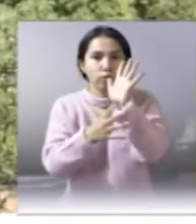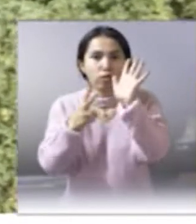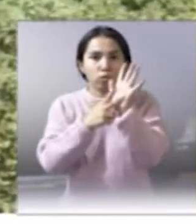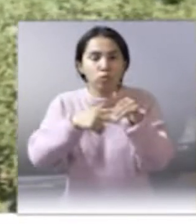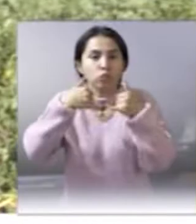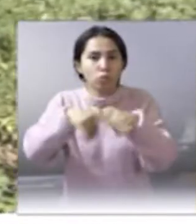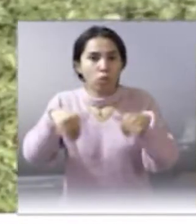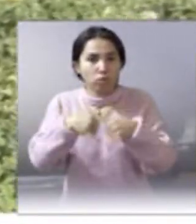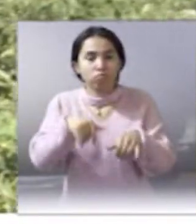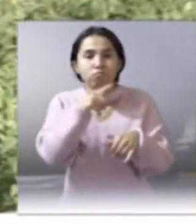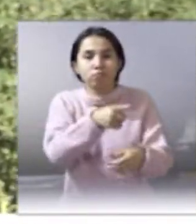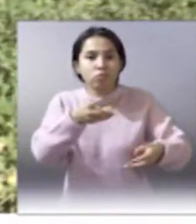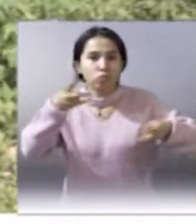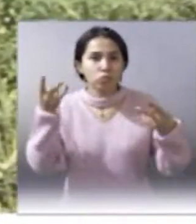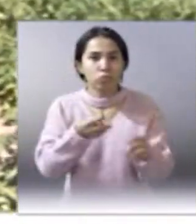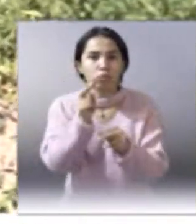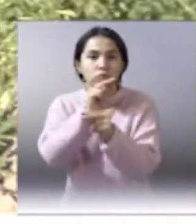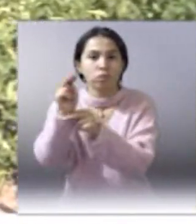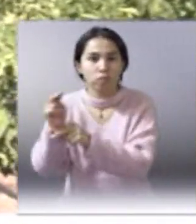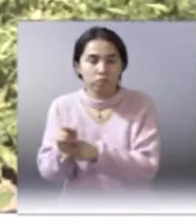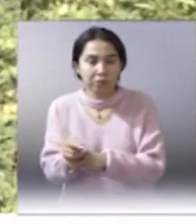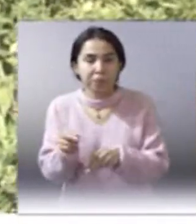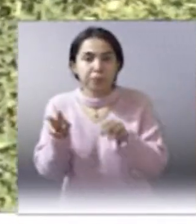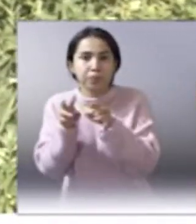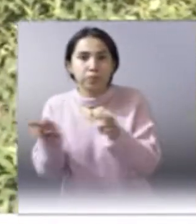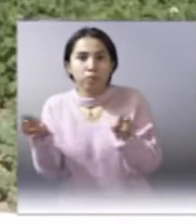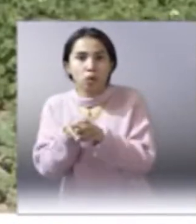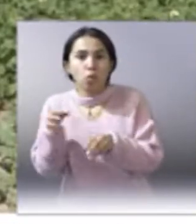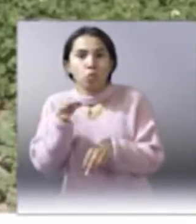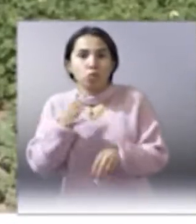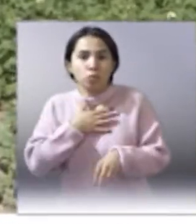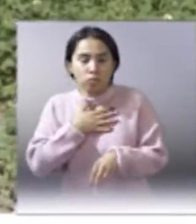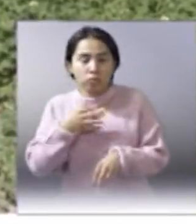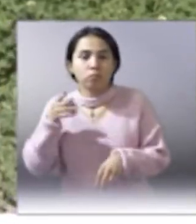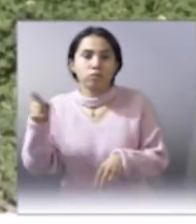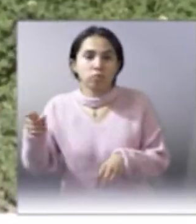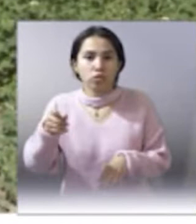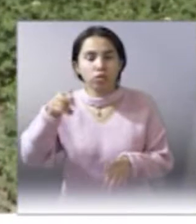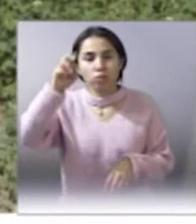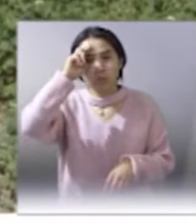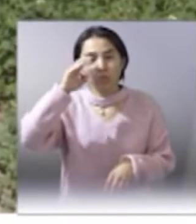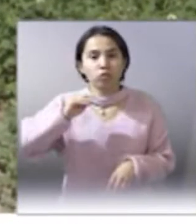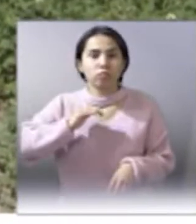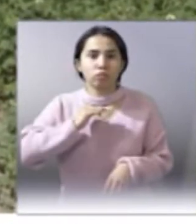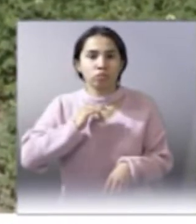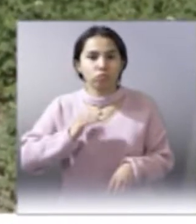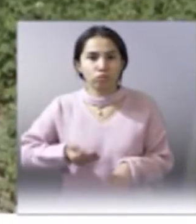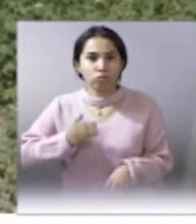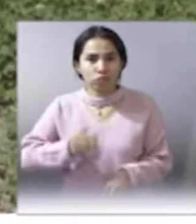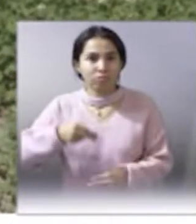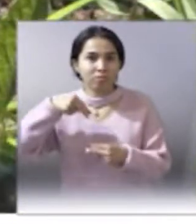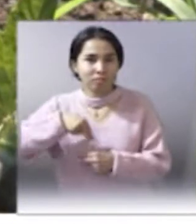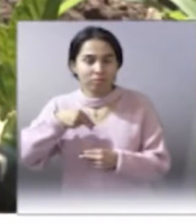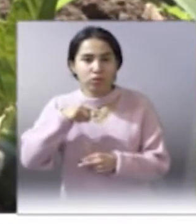дохода. Причина – отсутствие соответствующей организационной работы. В этой связи в ходе рабочей поездки по региону по